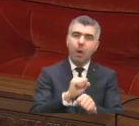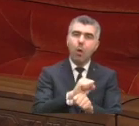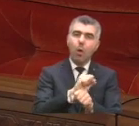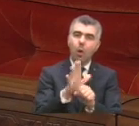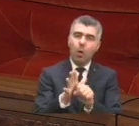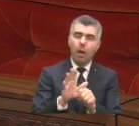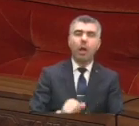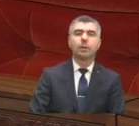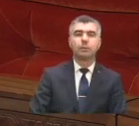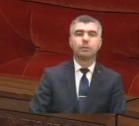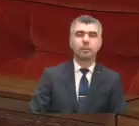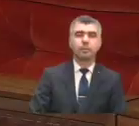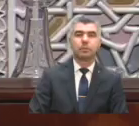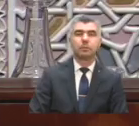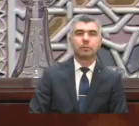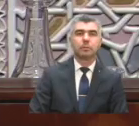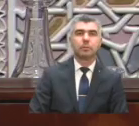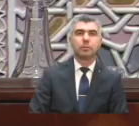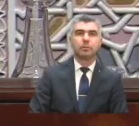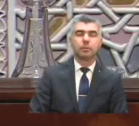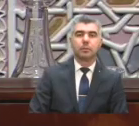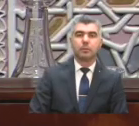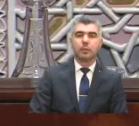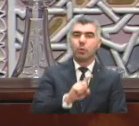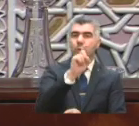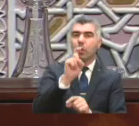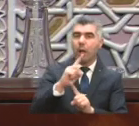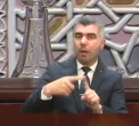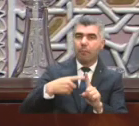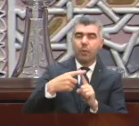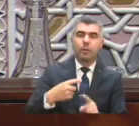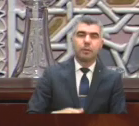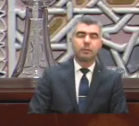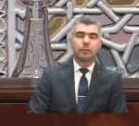شكرا. شكرا سيد وزير. تعقيب سيد النائب، تفضلوا.